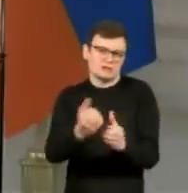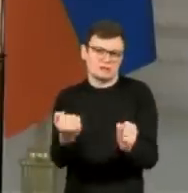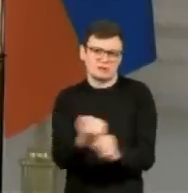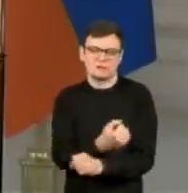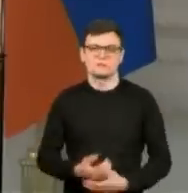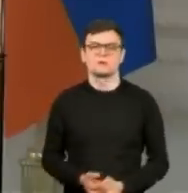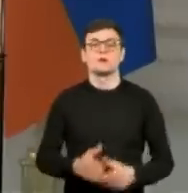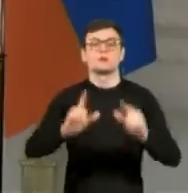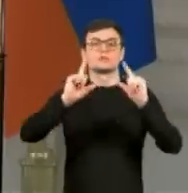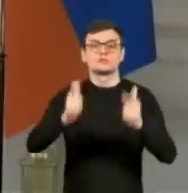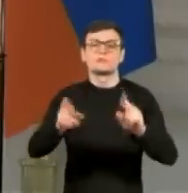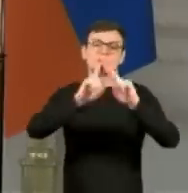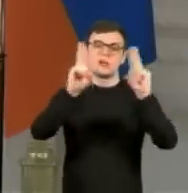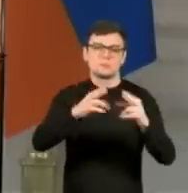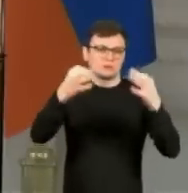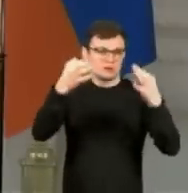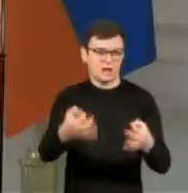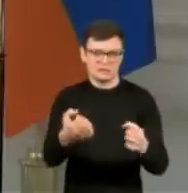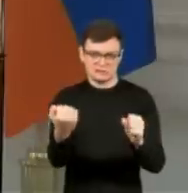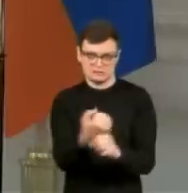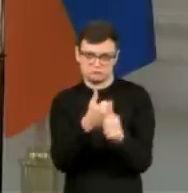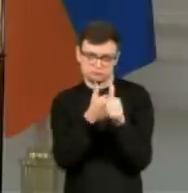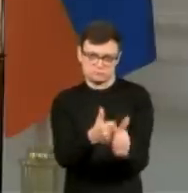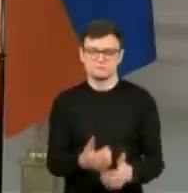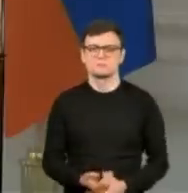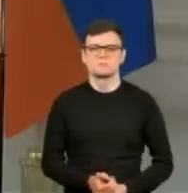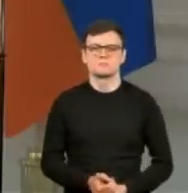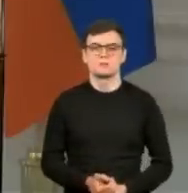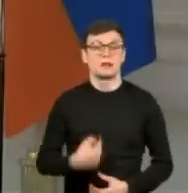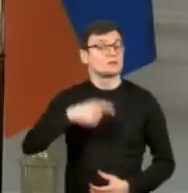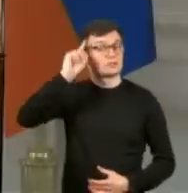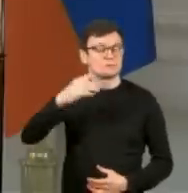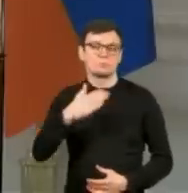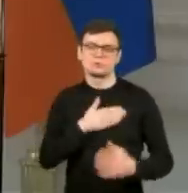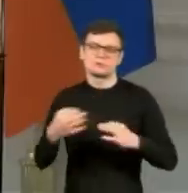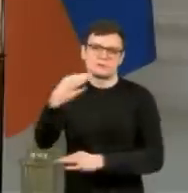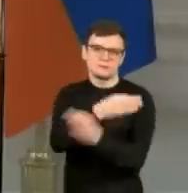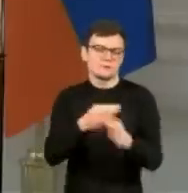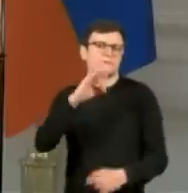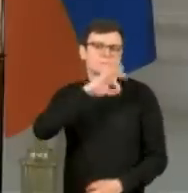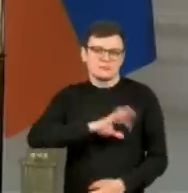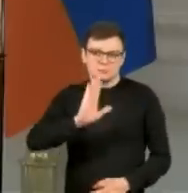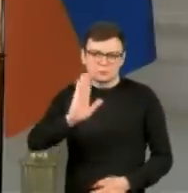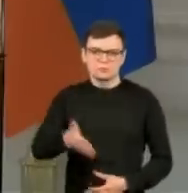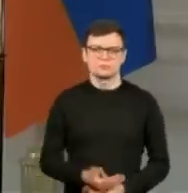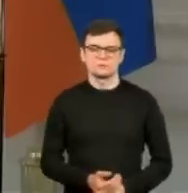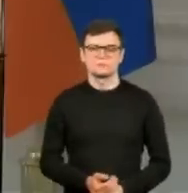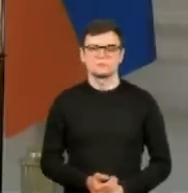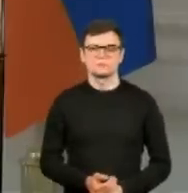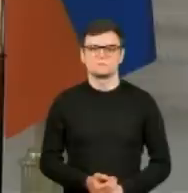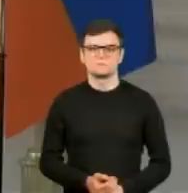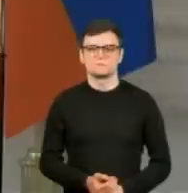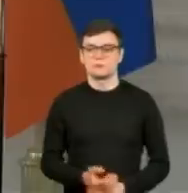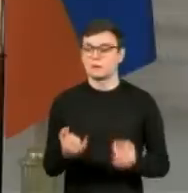laikantis tarptautinės teisės principų. Esu įsitikinęs, kad mūsų diskusijos duos rezultatų. suteiksiančių Armėnijos